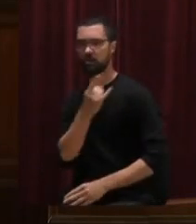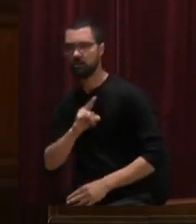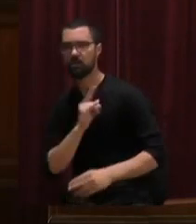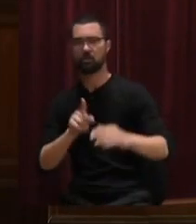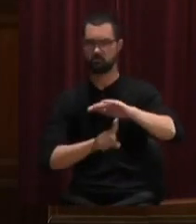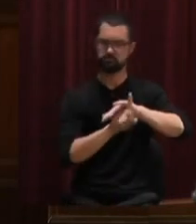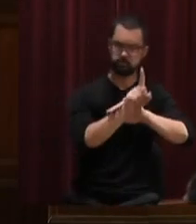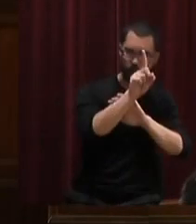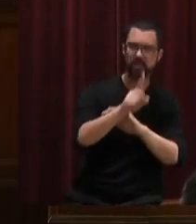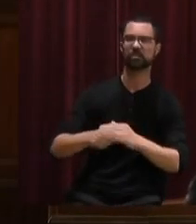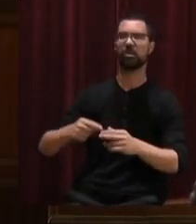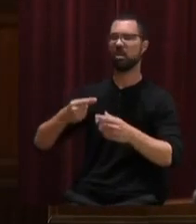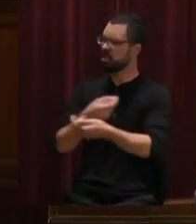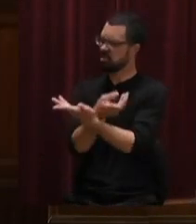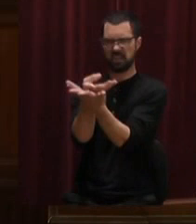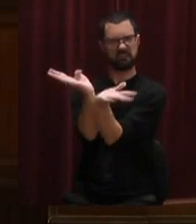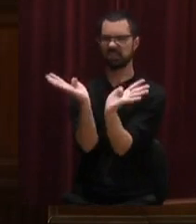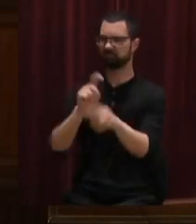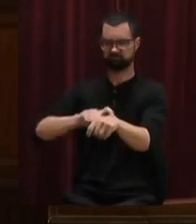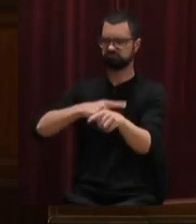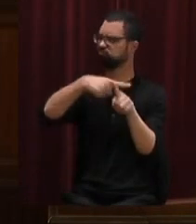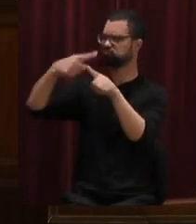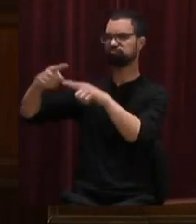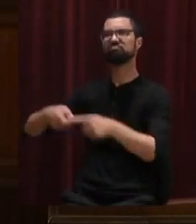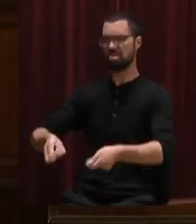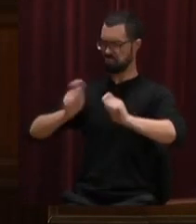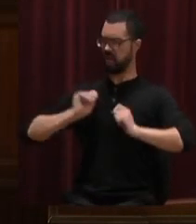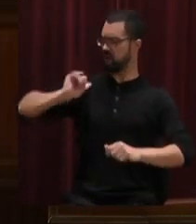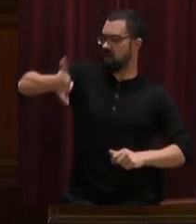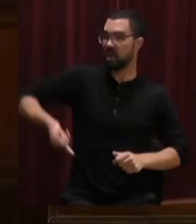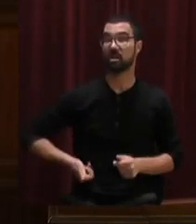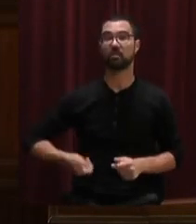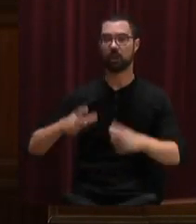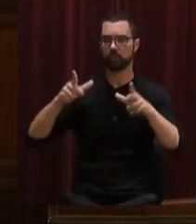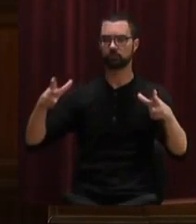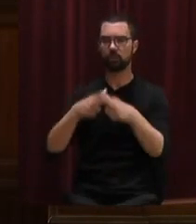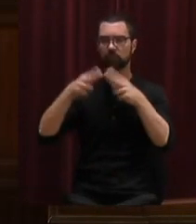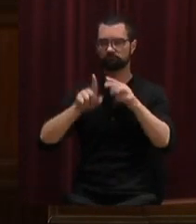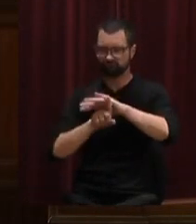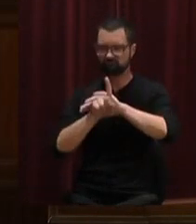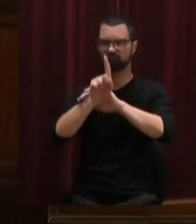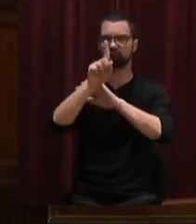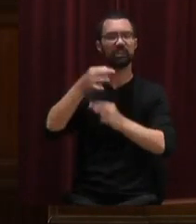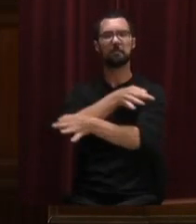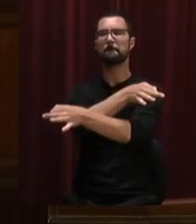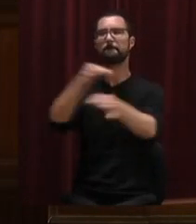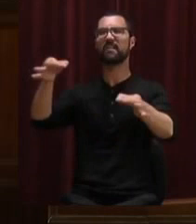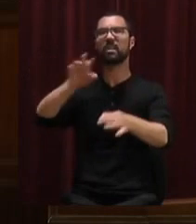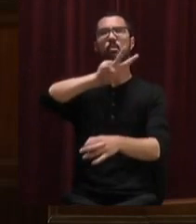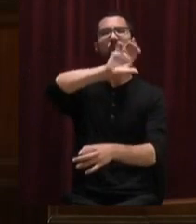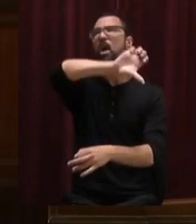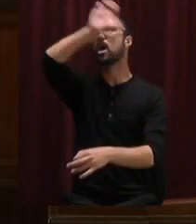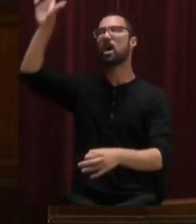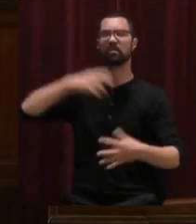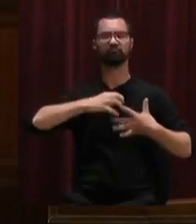d'una diversitat que ens enriqueix. Una societat que aspira a l'excel·lència, que vol ser capdavantera en l'àmbit europeu, en